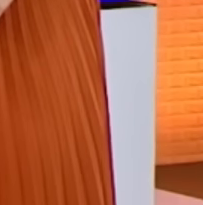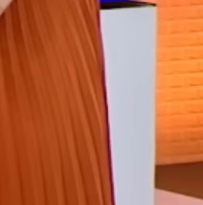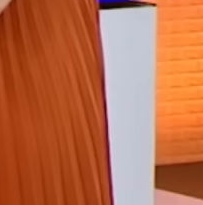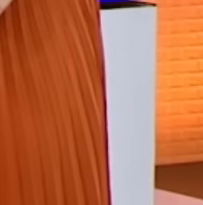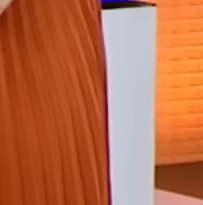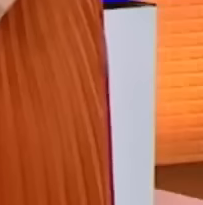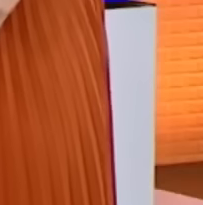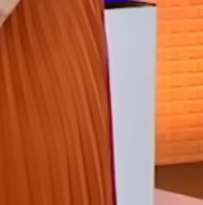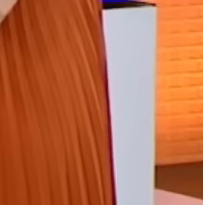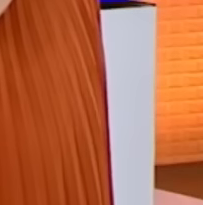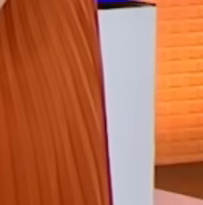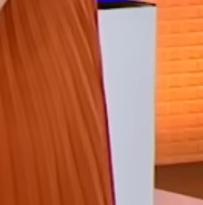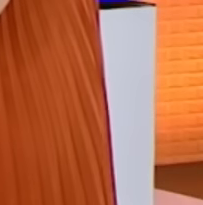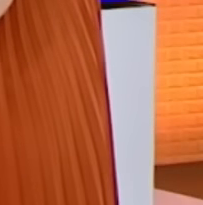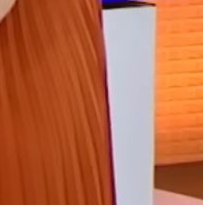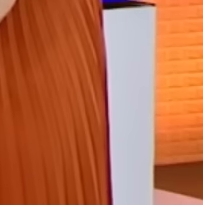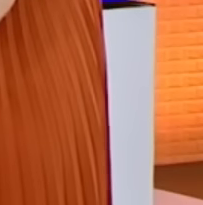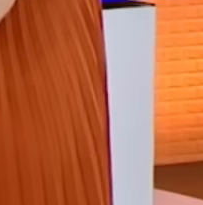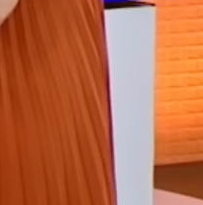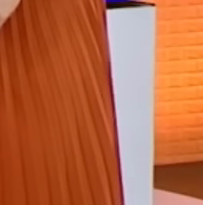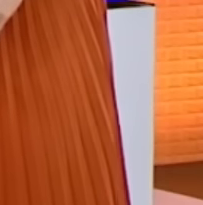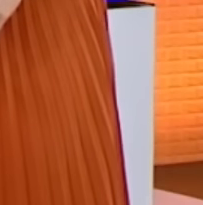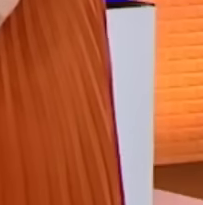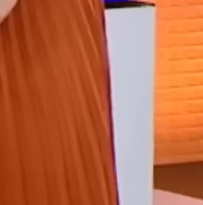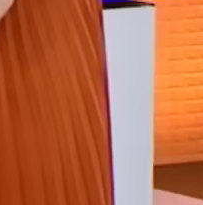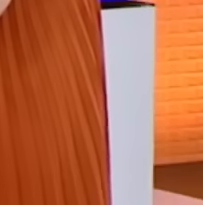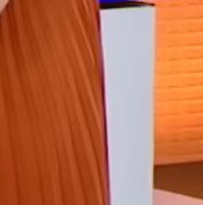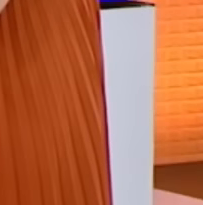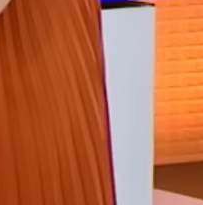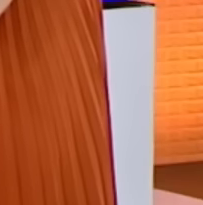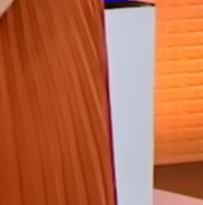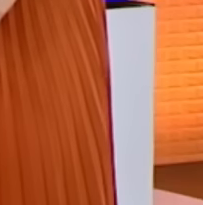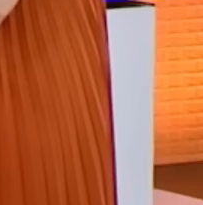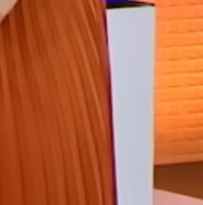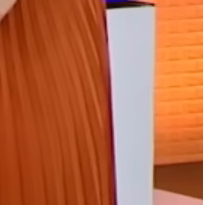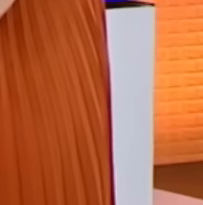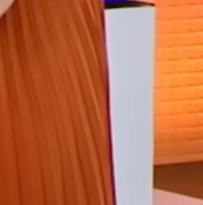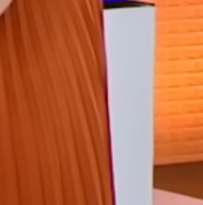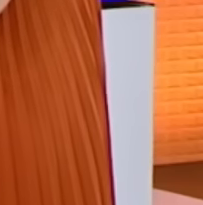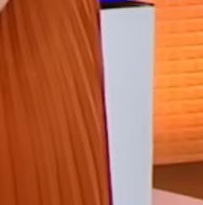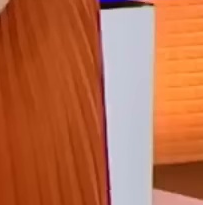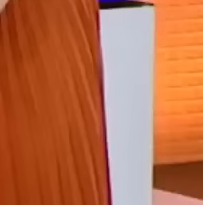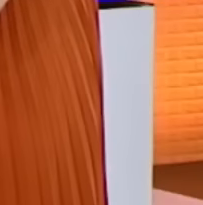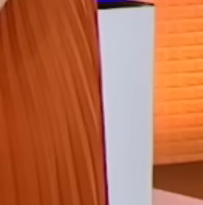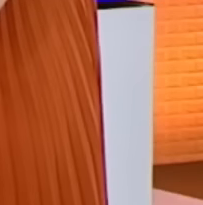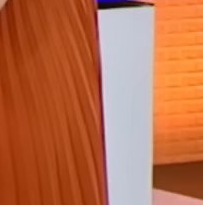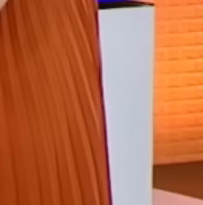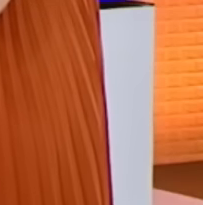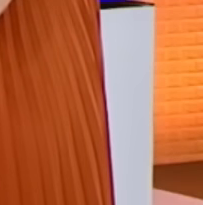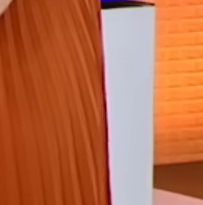news sa YouTube sa mga kapus abroad subaybayan niyo po kami sa GMA Pinoy TV at sa www.gmanews.tv